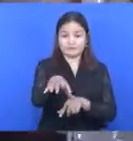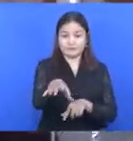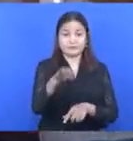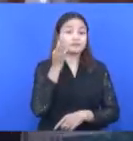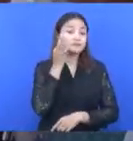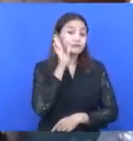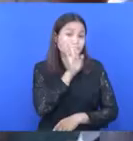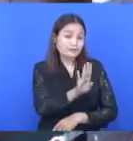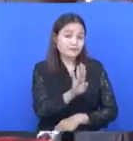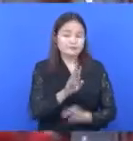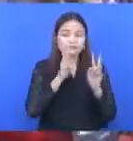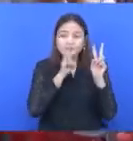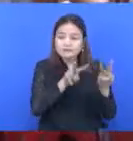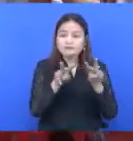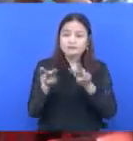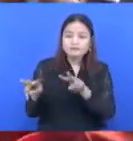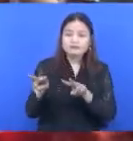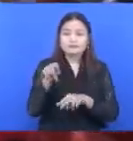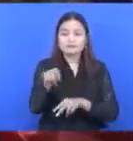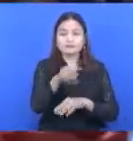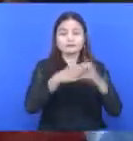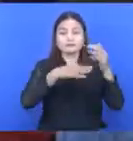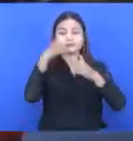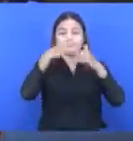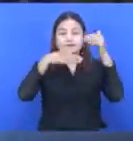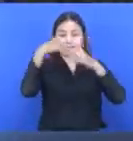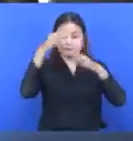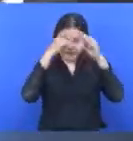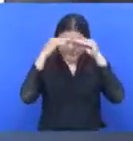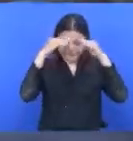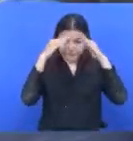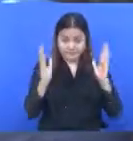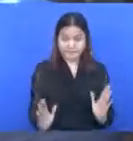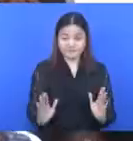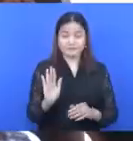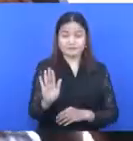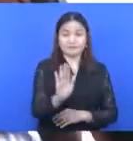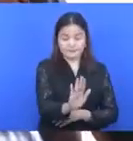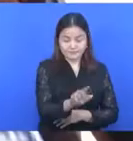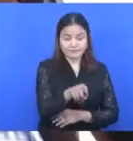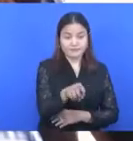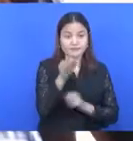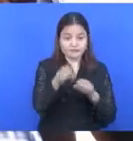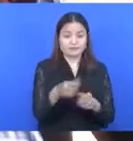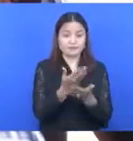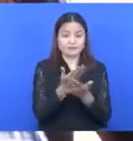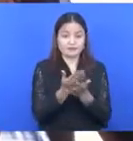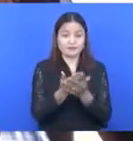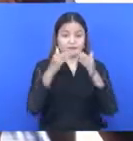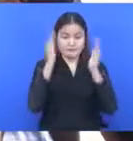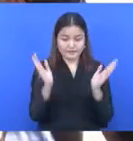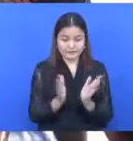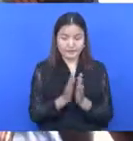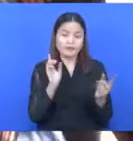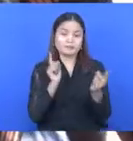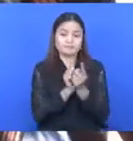បានអញ្ជើញចុះពិនិត្យវឌ្ឍនភាពនៃការសាងសង់ឧបដ្ឋានសាលាវត្តហតិវតនារាមហៅវត្តក្ដុលនិងបានជួបសម្ដែ